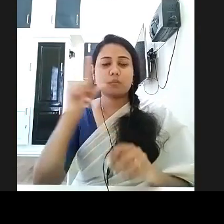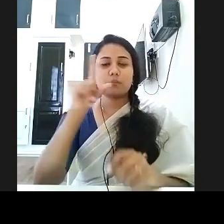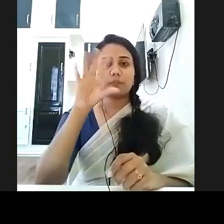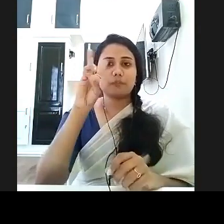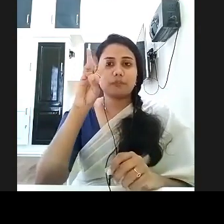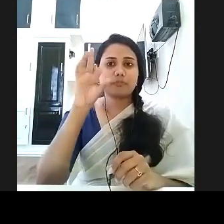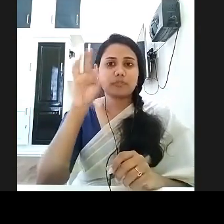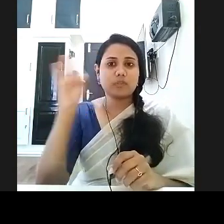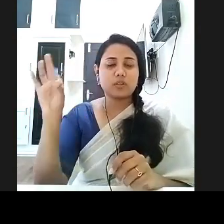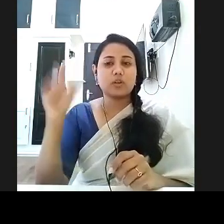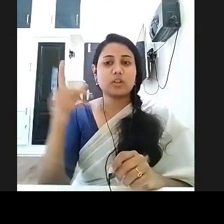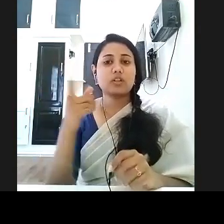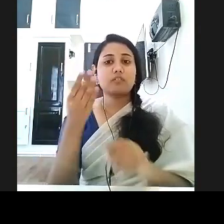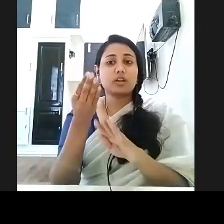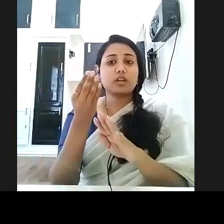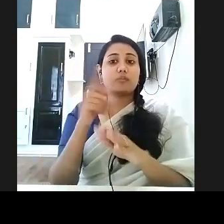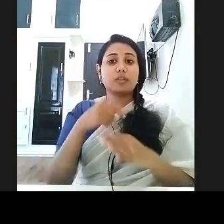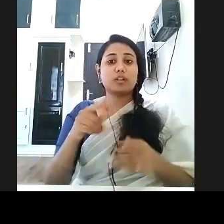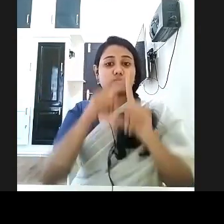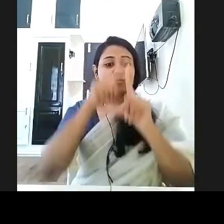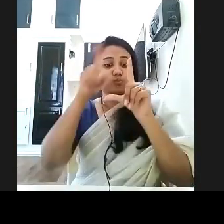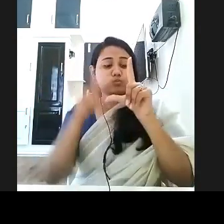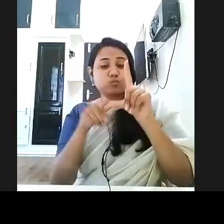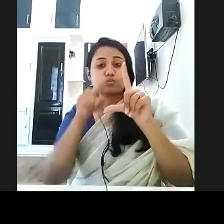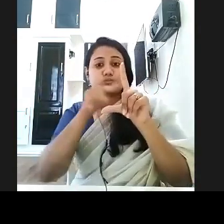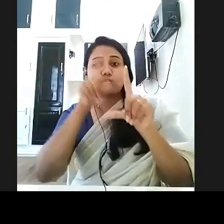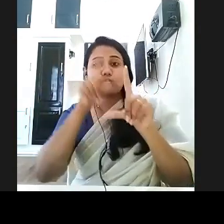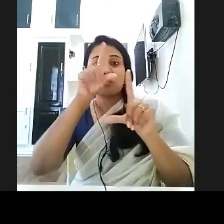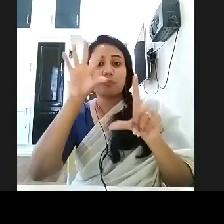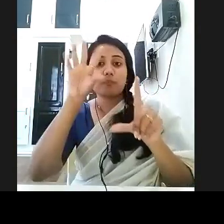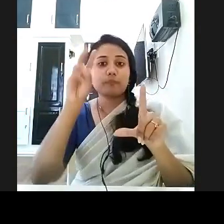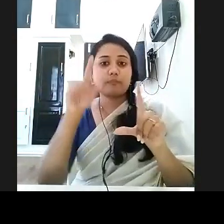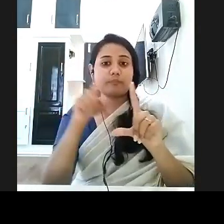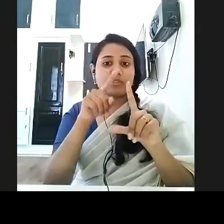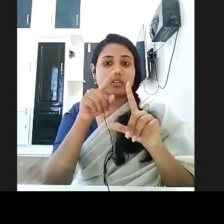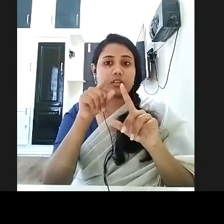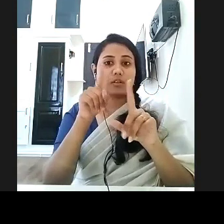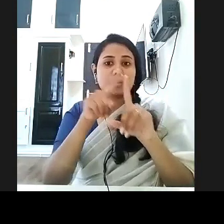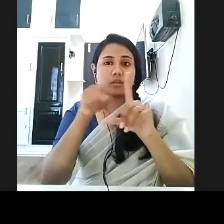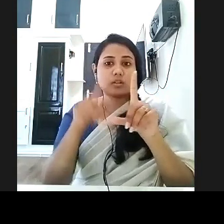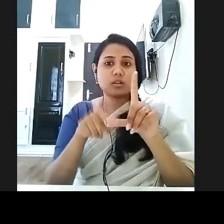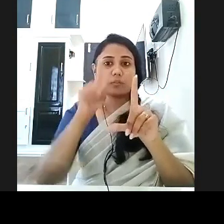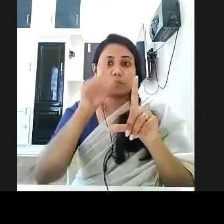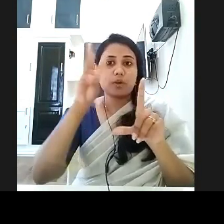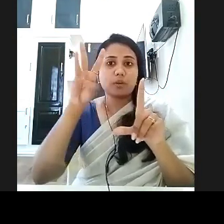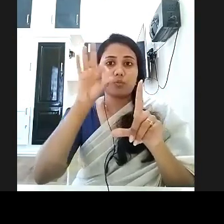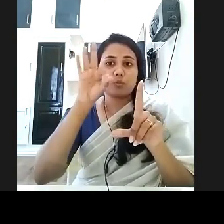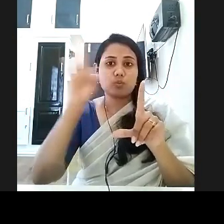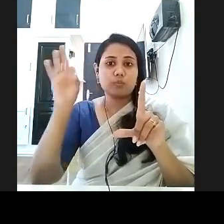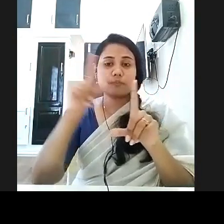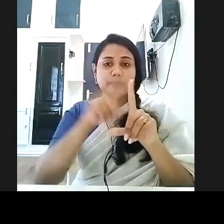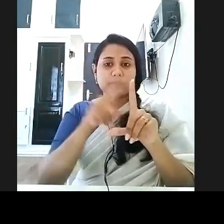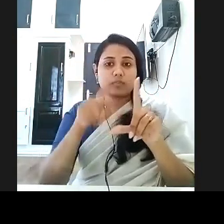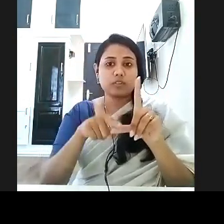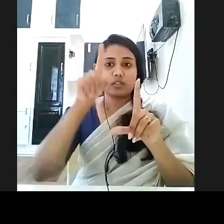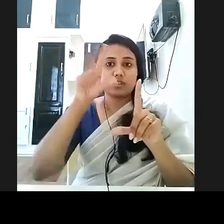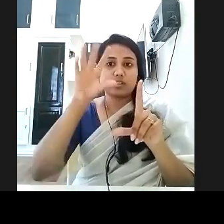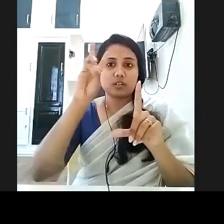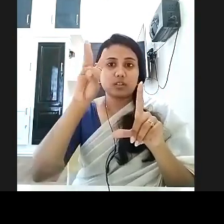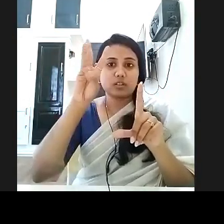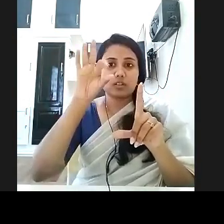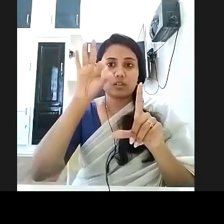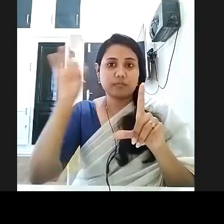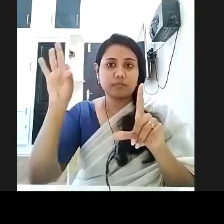ചെയ്യണം എന്നുള്ളൊരു ഇതുണ്ടായിരുന്നല്ലോ. അപ്പൊ കുറച്ച് ടൈം ഒന്ന് കൊച്ചിനെ ഒന്ന് കാണിക്കാൻ പറ്റോ? ഡോക്ടറോടെ കോഴിക്കോട്